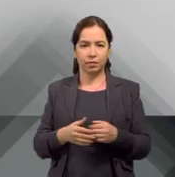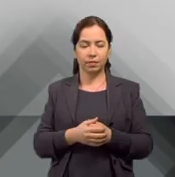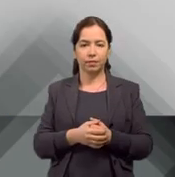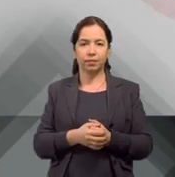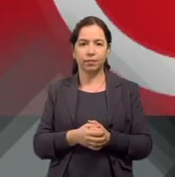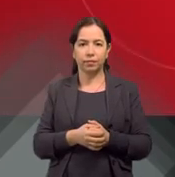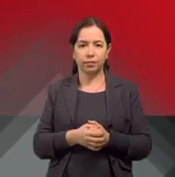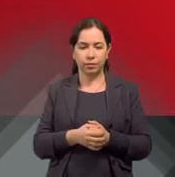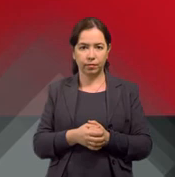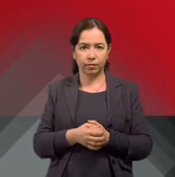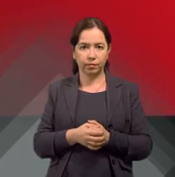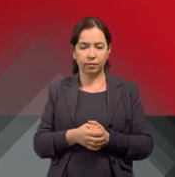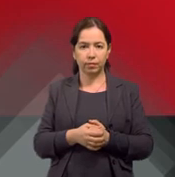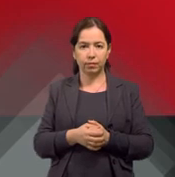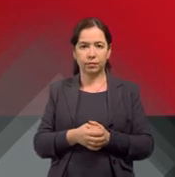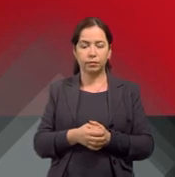Домашнее задание.